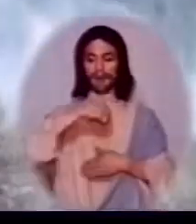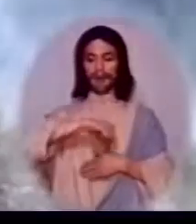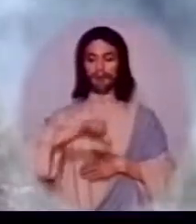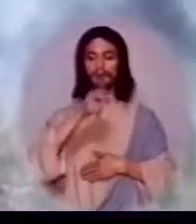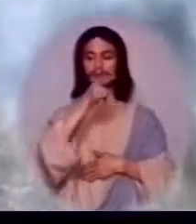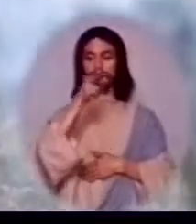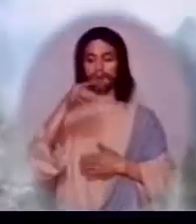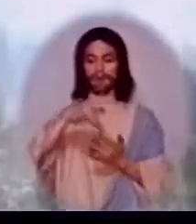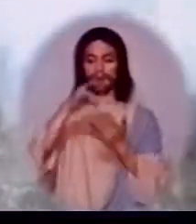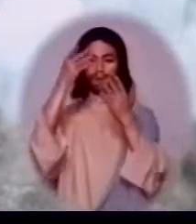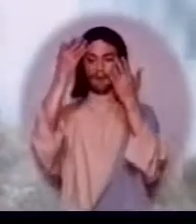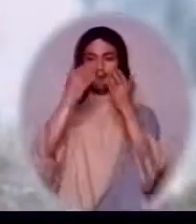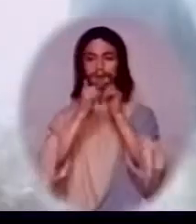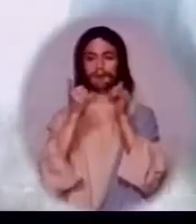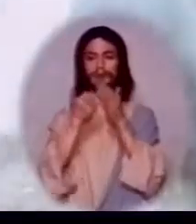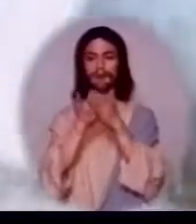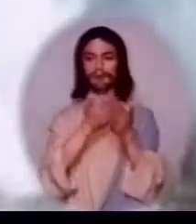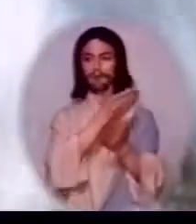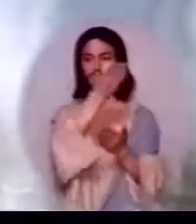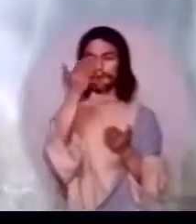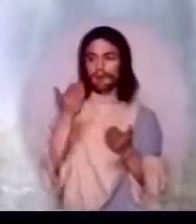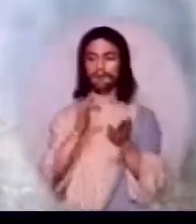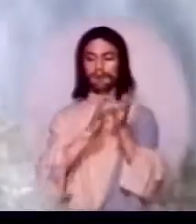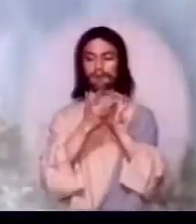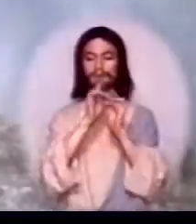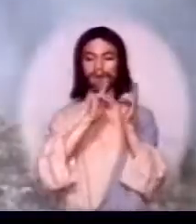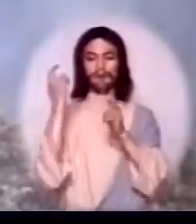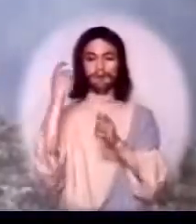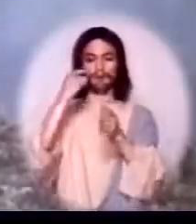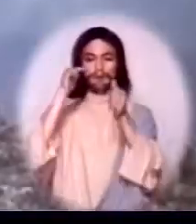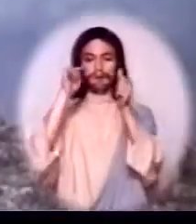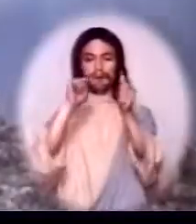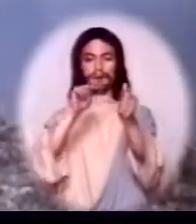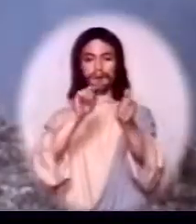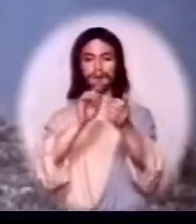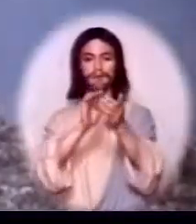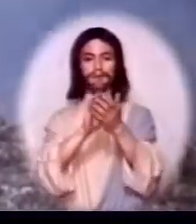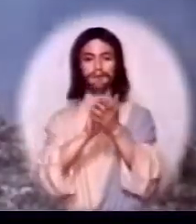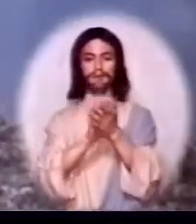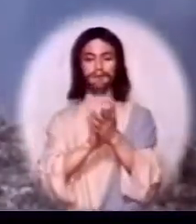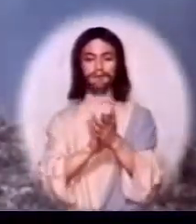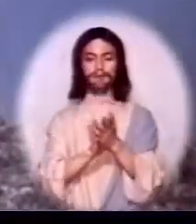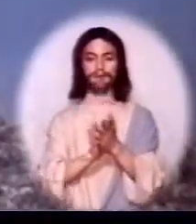나의 아들 곧 택함을 받은 자니 너희는 저의 말을 들으라.